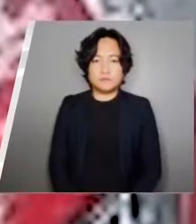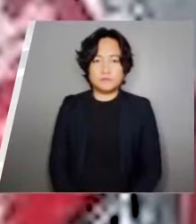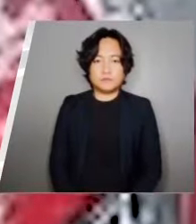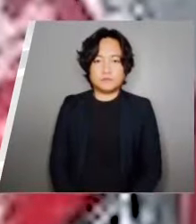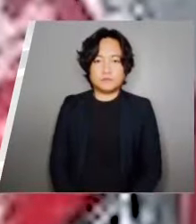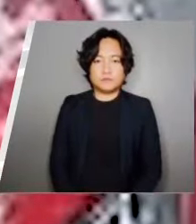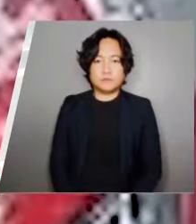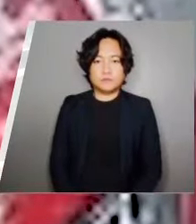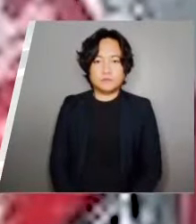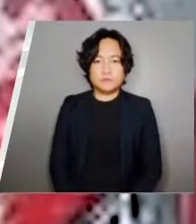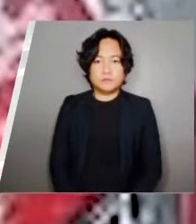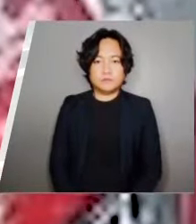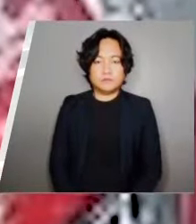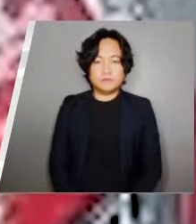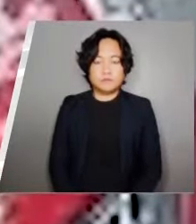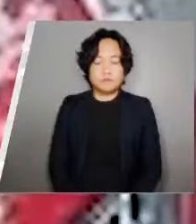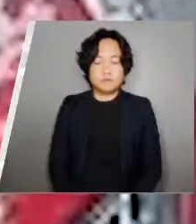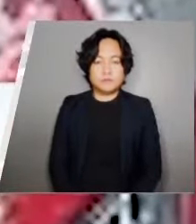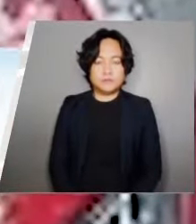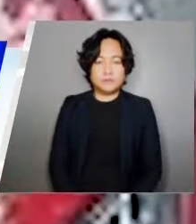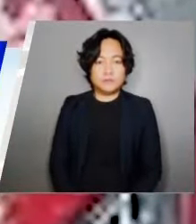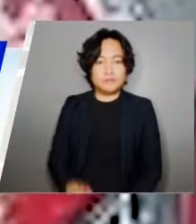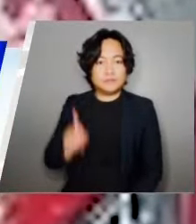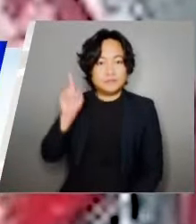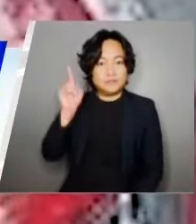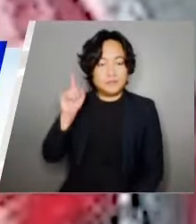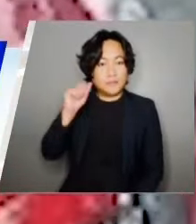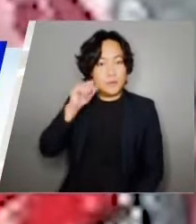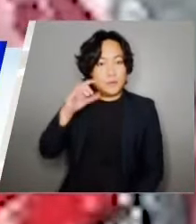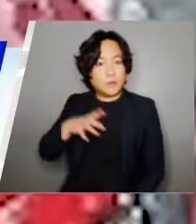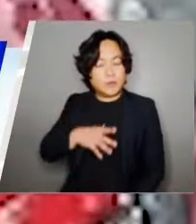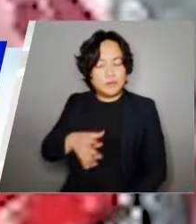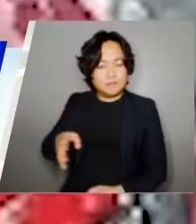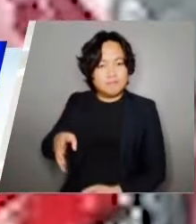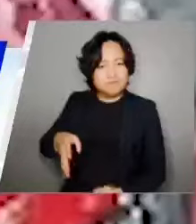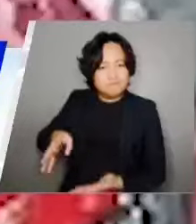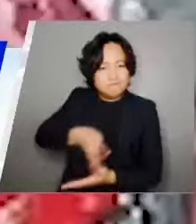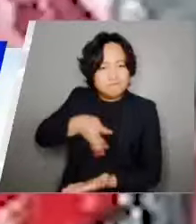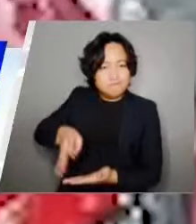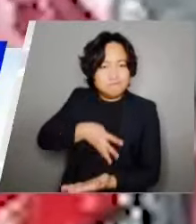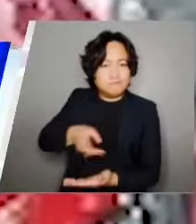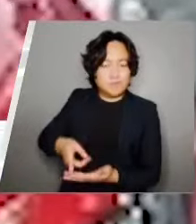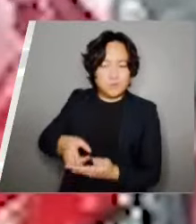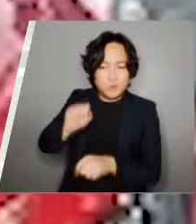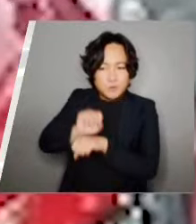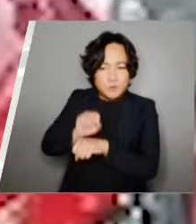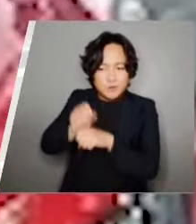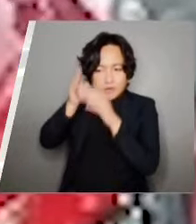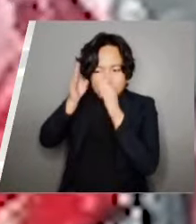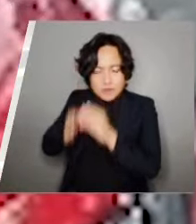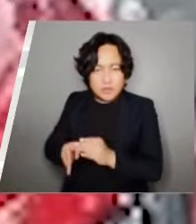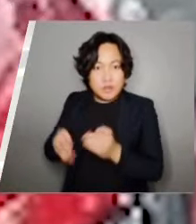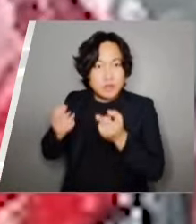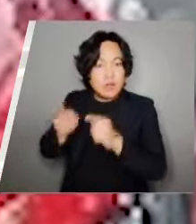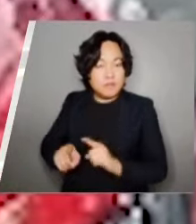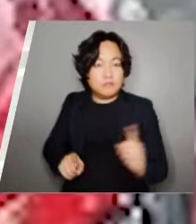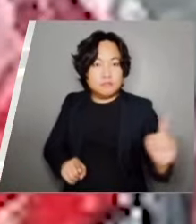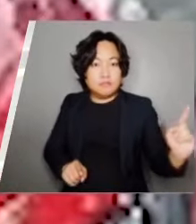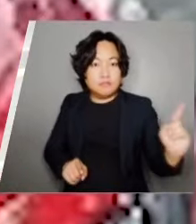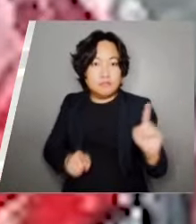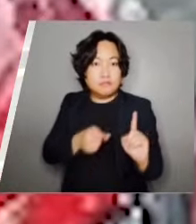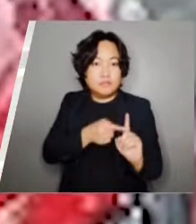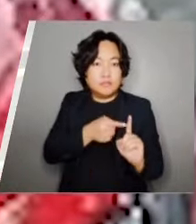Abala sa trabaho ang babaeng street sweeper sa Barangay Batasan Hills, Quezon City, nang lapitan at kausapin siya ng lalaking senior